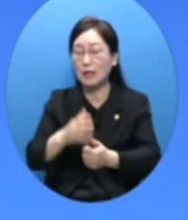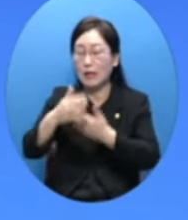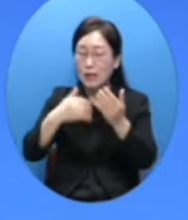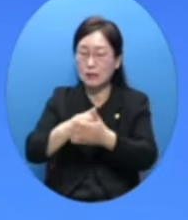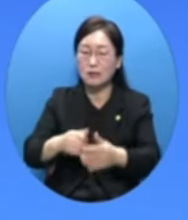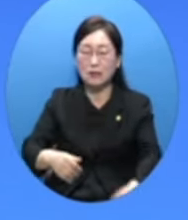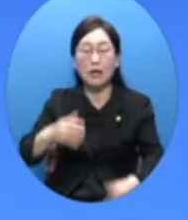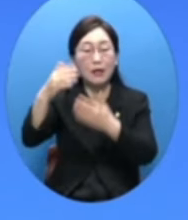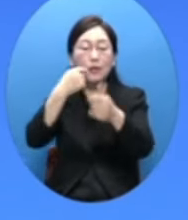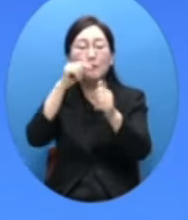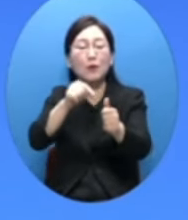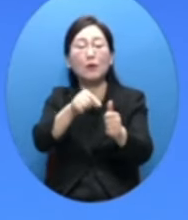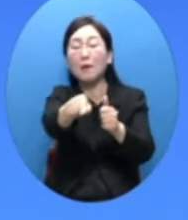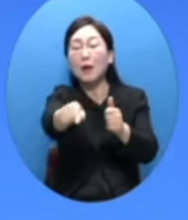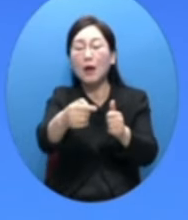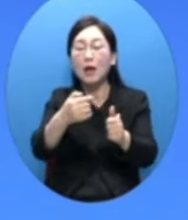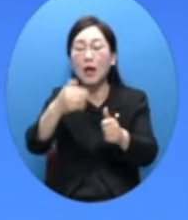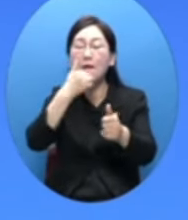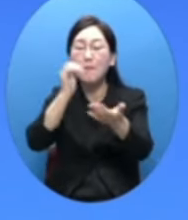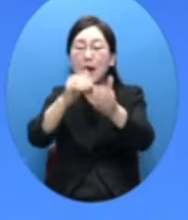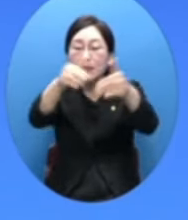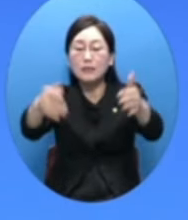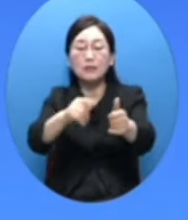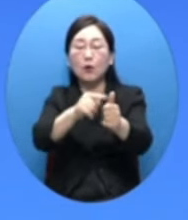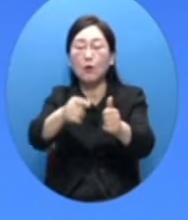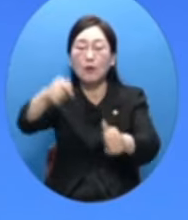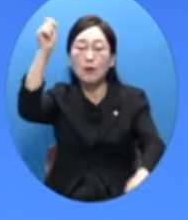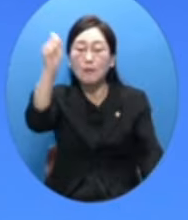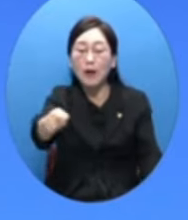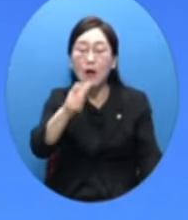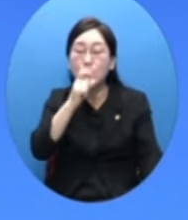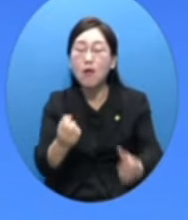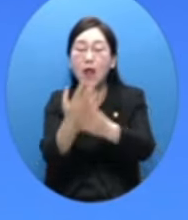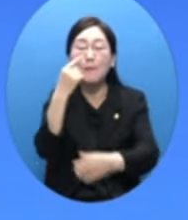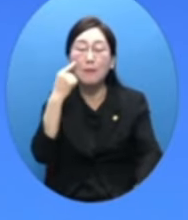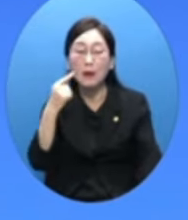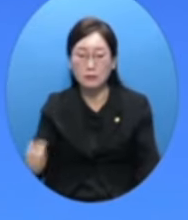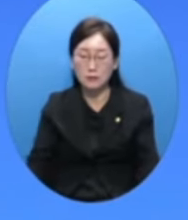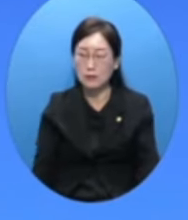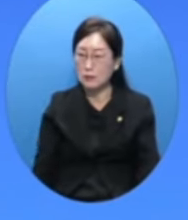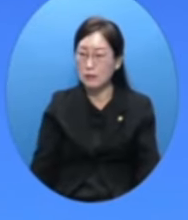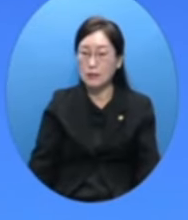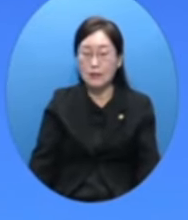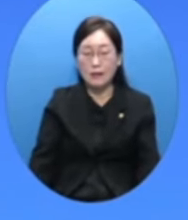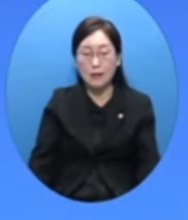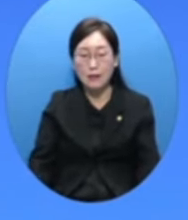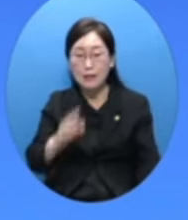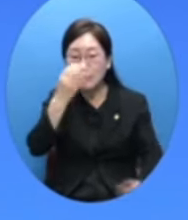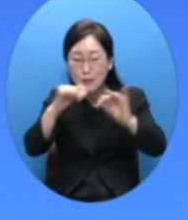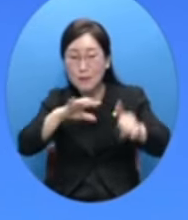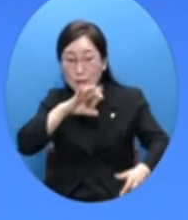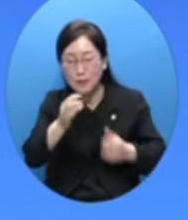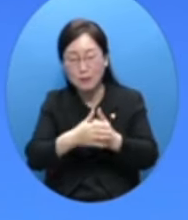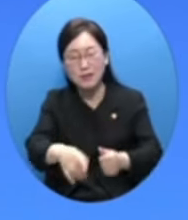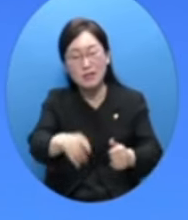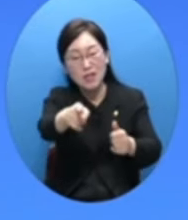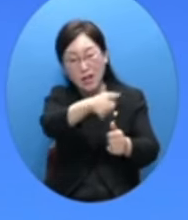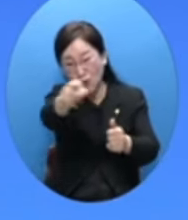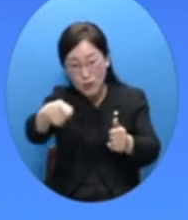내라 말씀하셨는데 화를 내면서 내가 너희를 위해서 물을 내리 하고 지팡이를